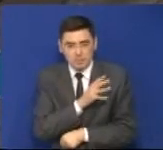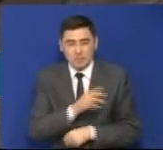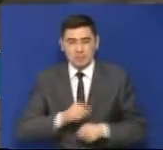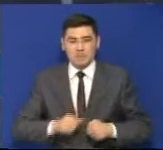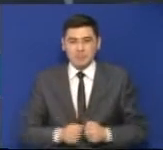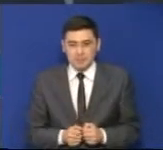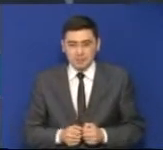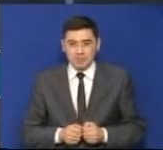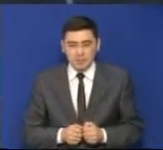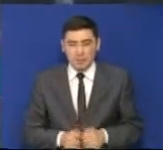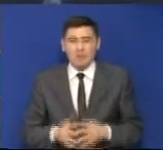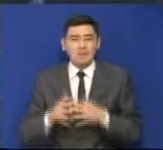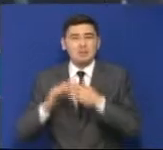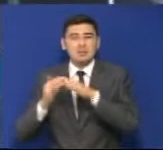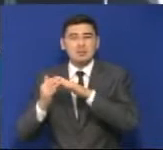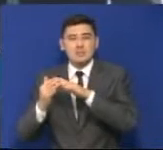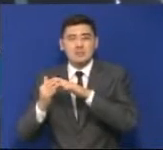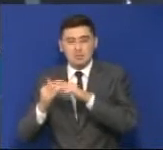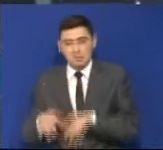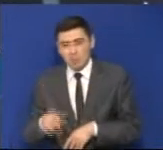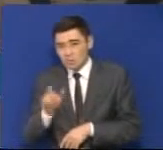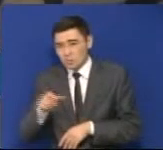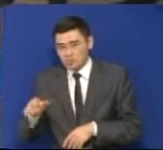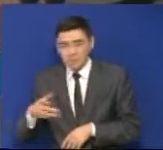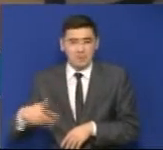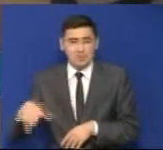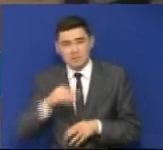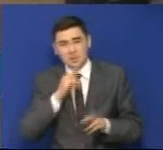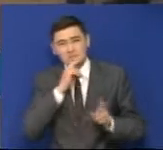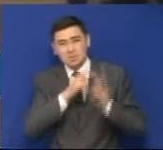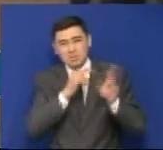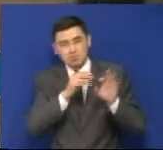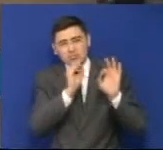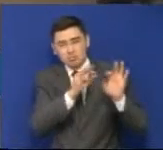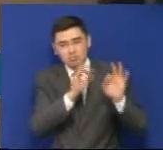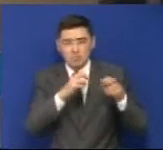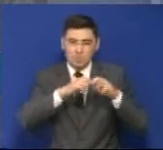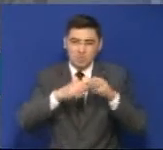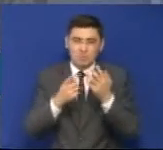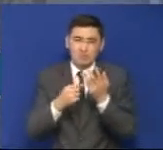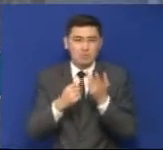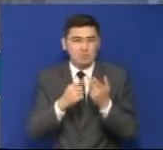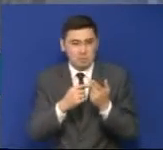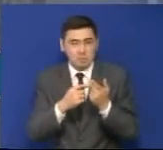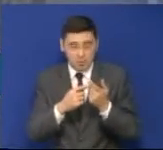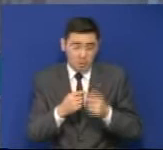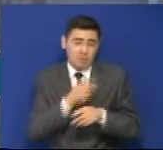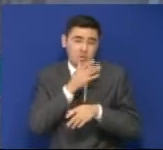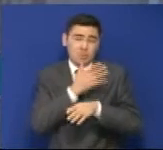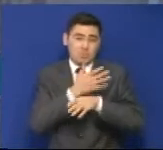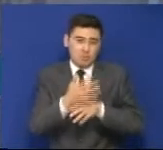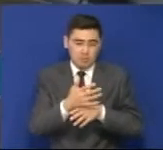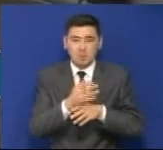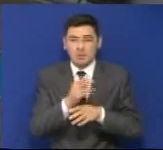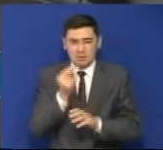келген. Ауыл тұрғындары әкім есебінде аталмыш мәселені шаһар басшысына жеткізген болатын. Араға айлар салып, күрделі